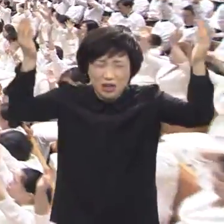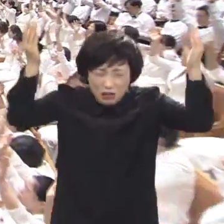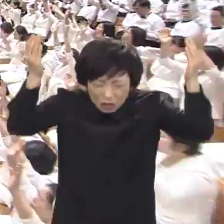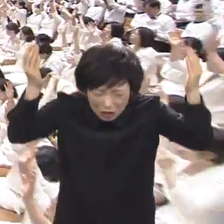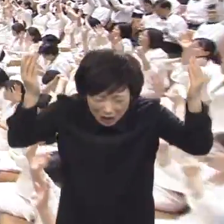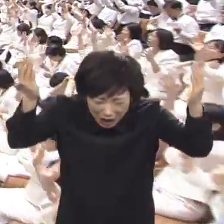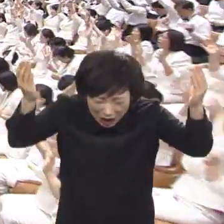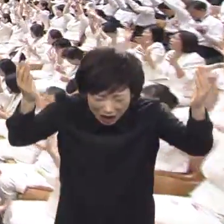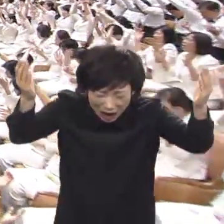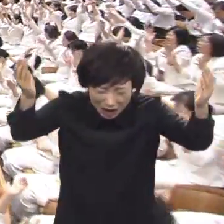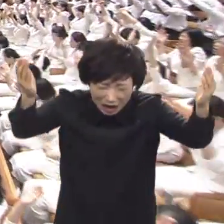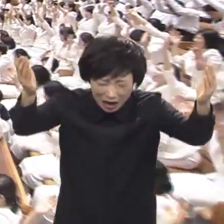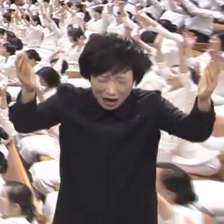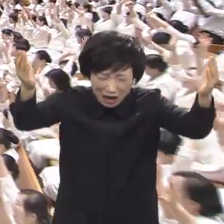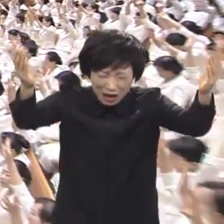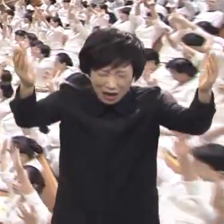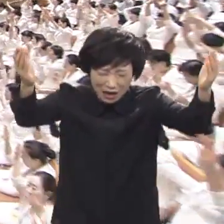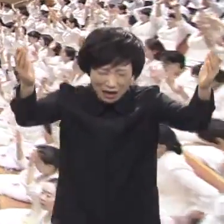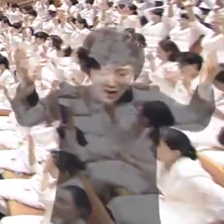주여, 주여.